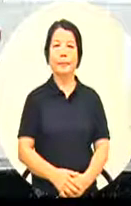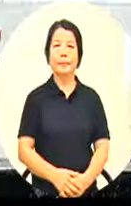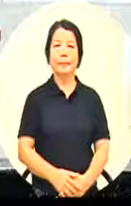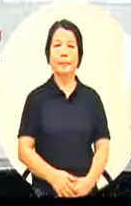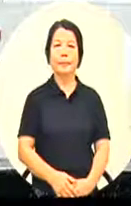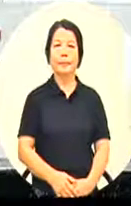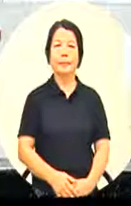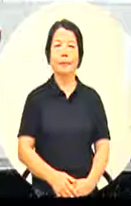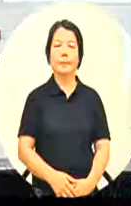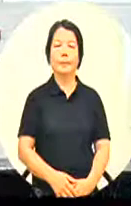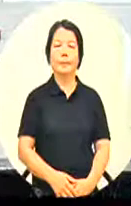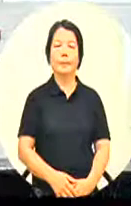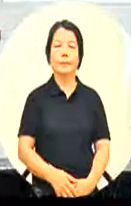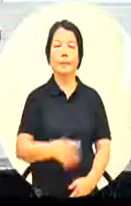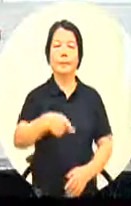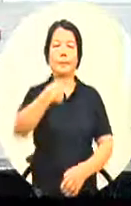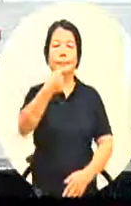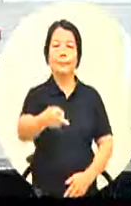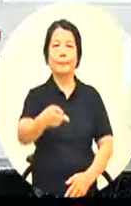接